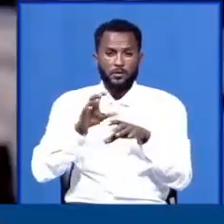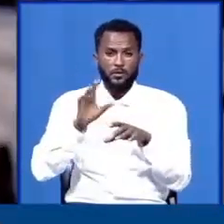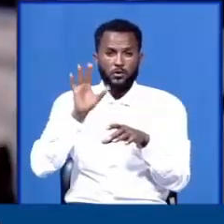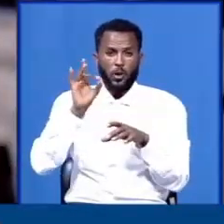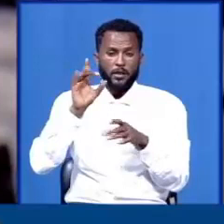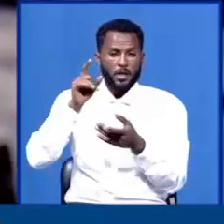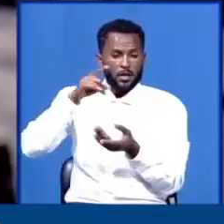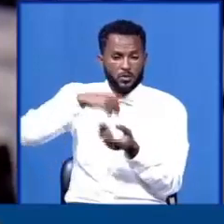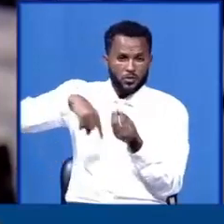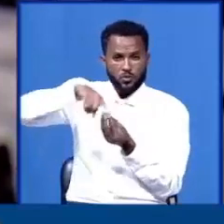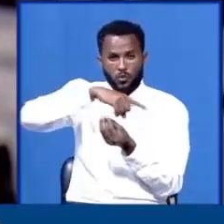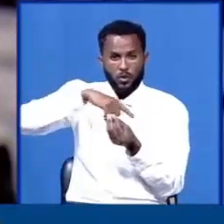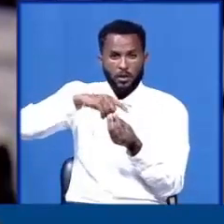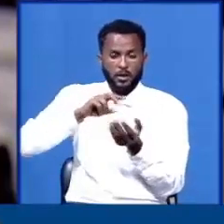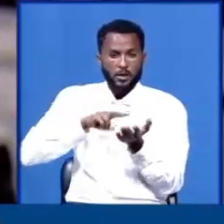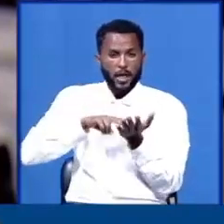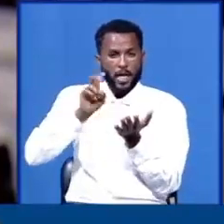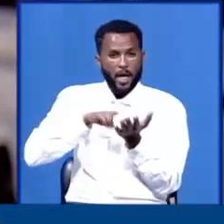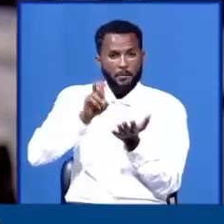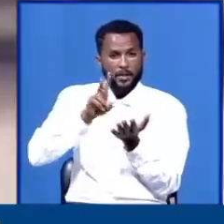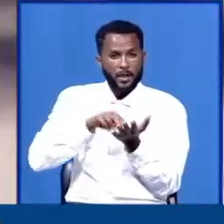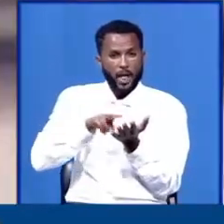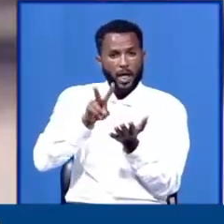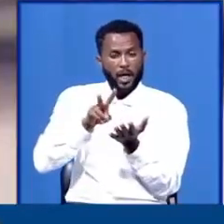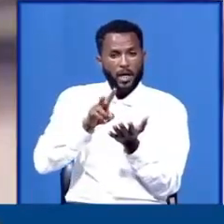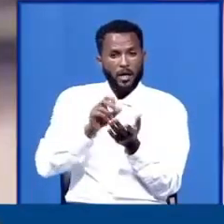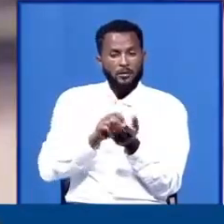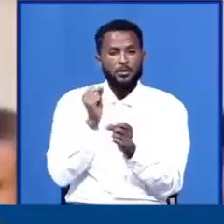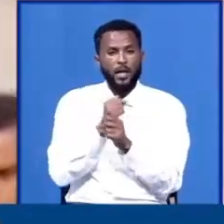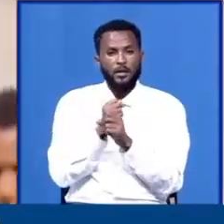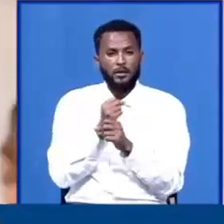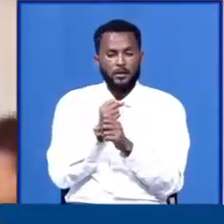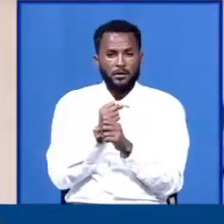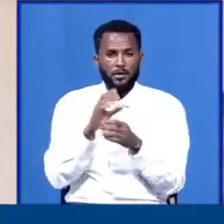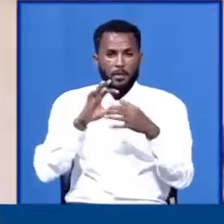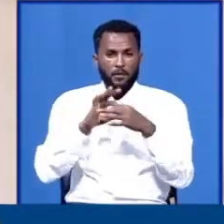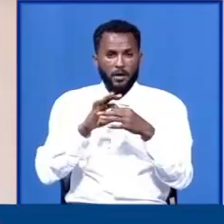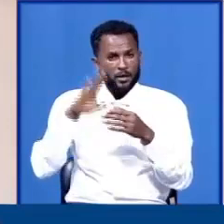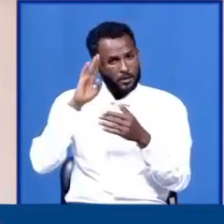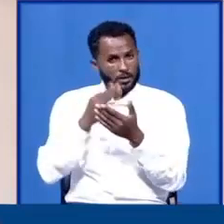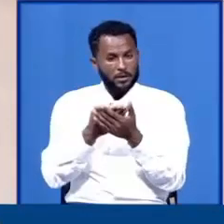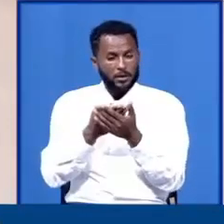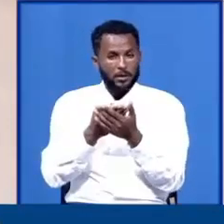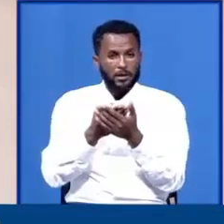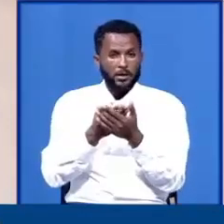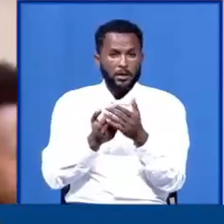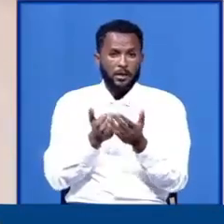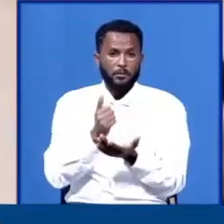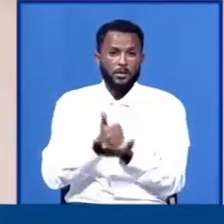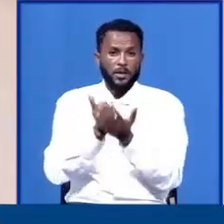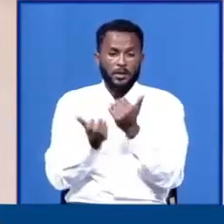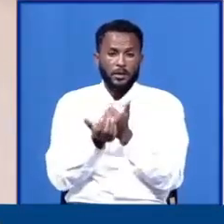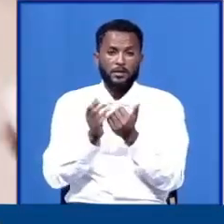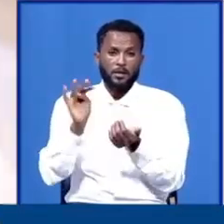ዙር ዝኾን ናይ ኣንበጣ ናይ ምብራር ስራሕቲ ያው ማሕበርና ደቂ ለምለም ዝቕባጮም ምትሕጋዝ ማሕበር ትብል እሞ